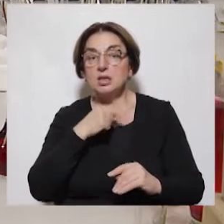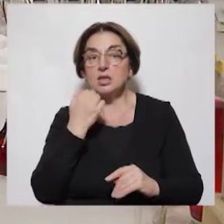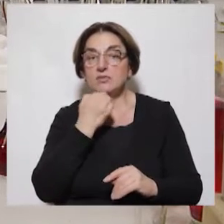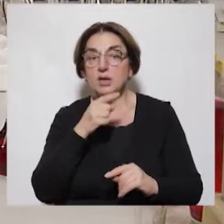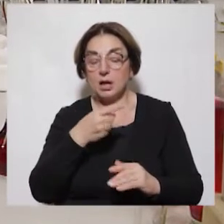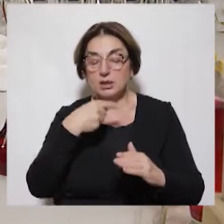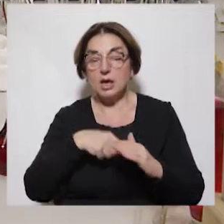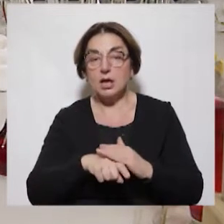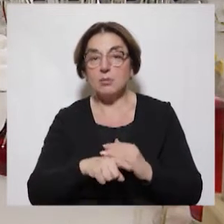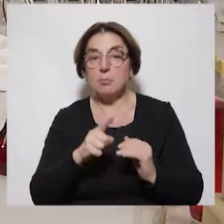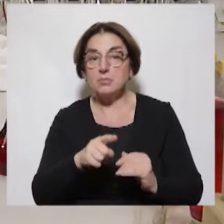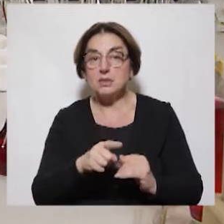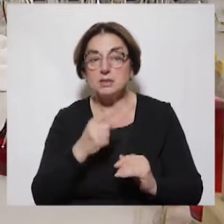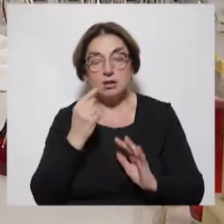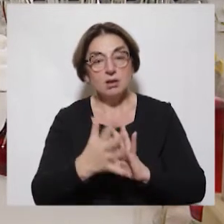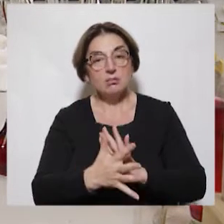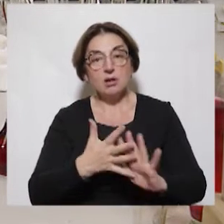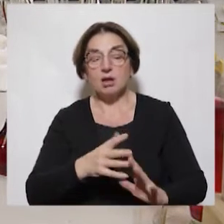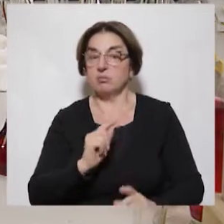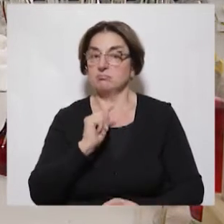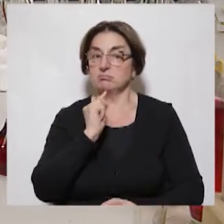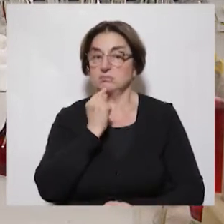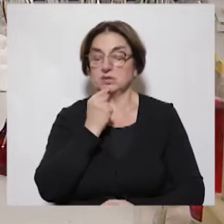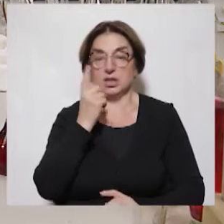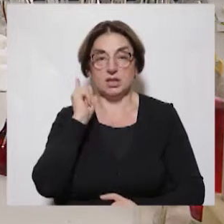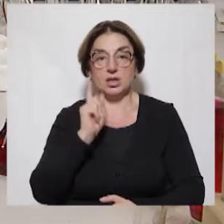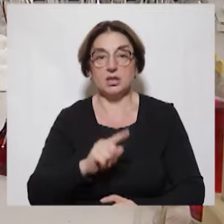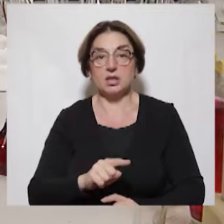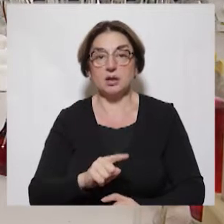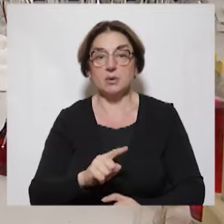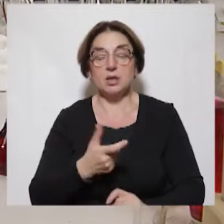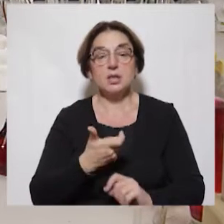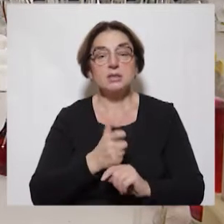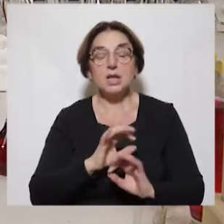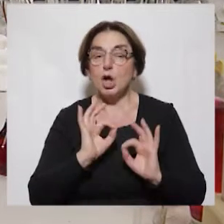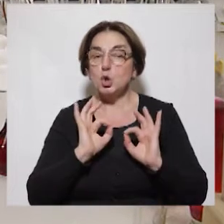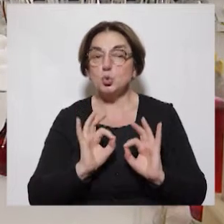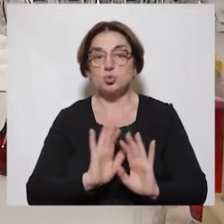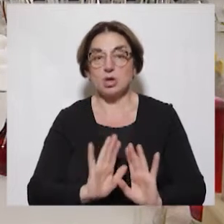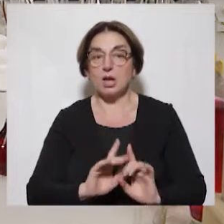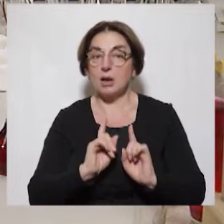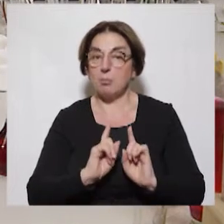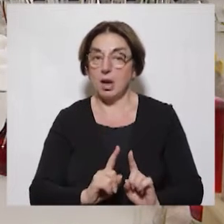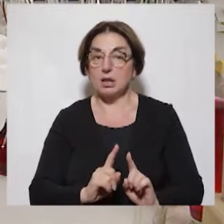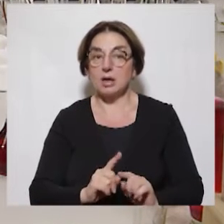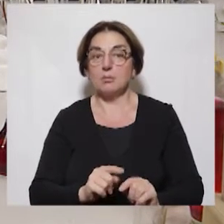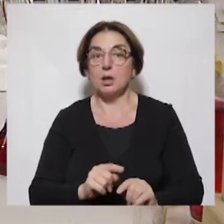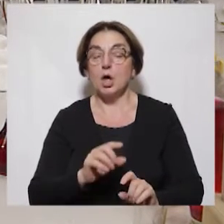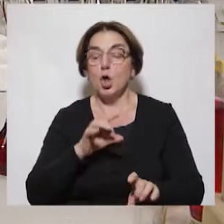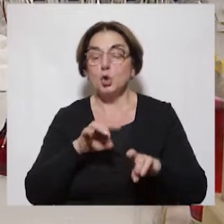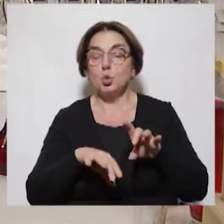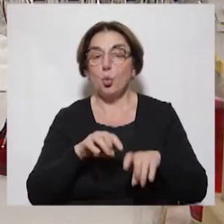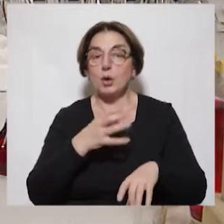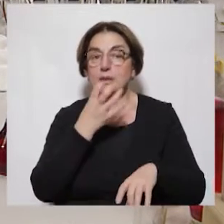და აქედან გამომდინარე მისი იდენტიფიცირება ფაქტიურად შეუძლებელი იქნება. ძალიან არაზუსტია, თუმცა მინდა იცოდეთ, რომ